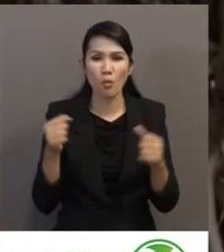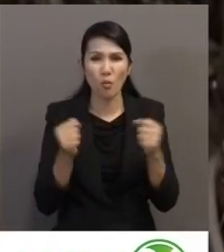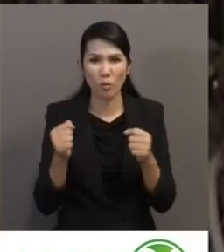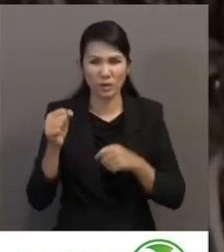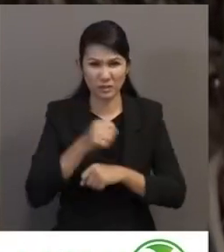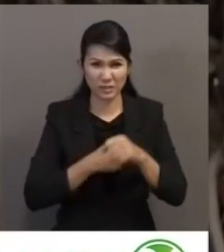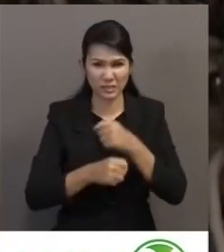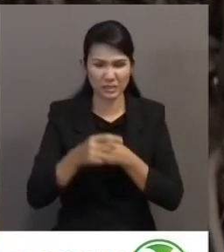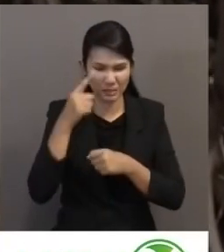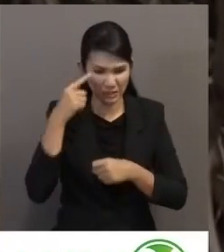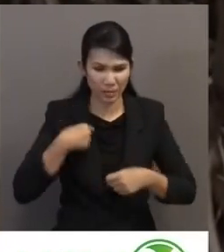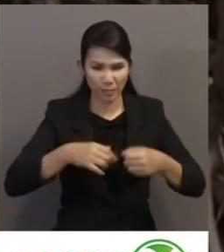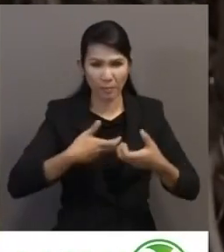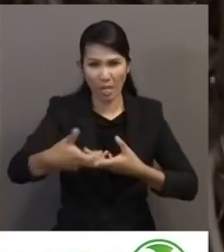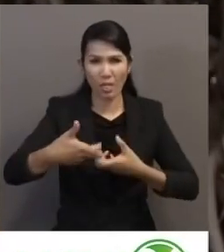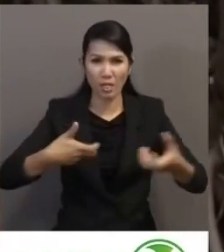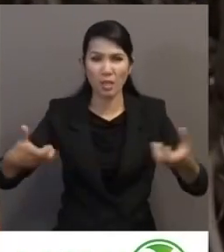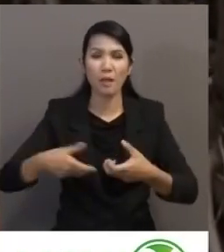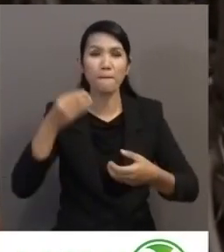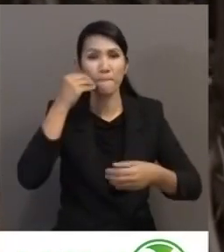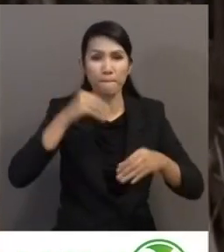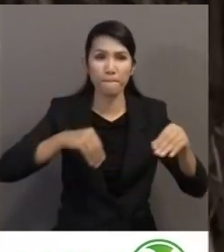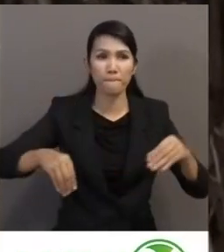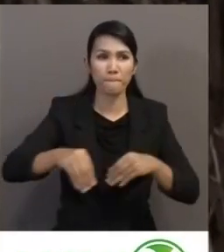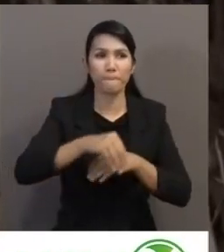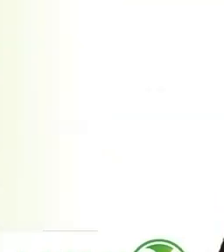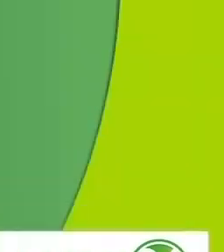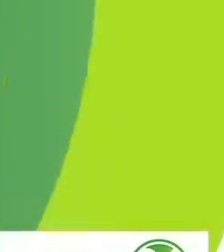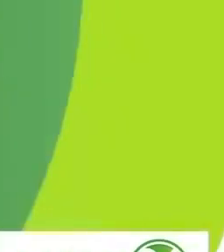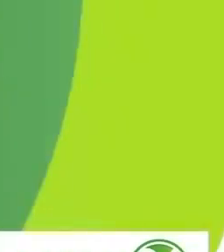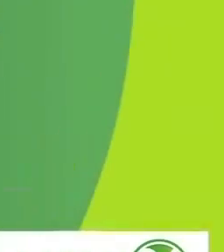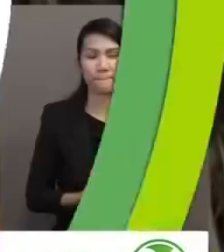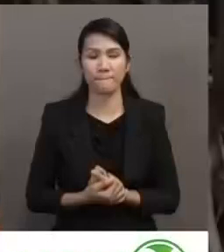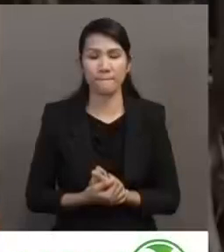างครั้งนี้จะเกิดความแตกแยกขึ้นภายในหมู่บ้านนะคะ